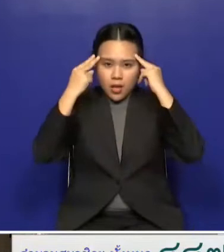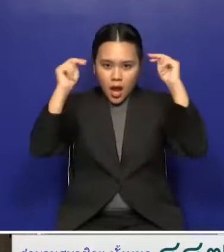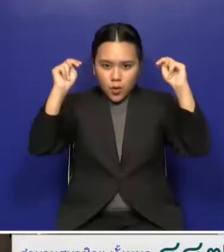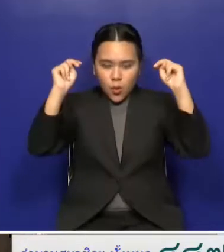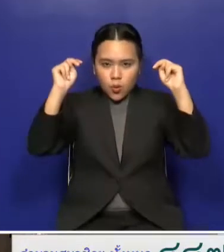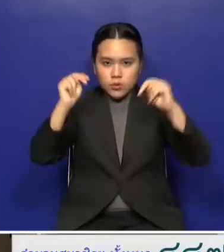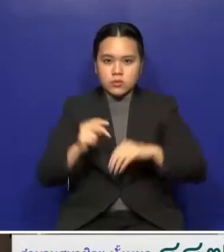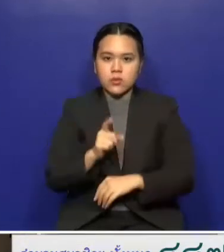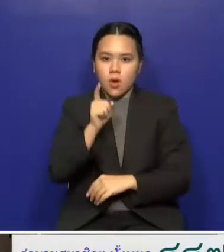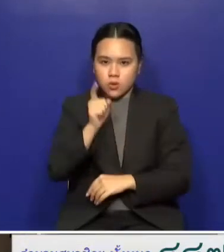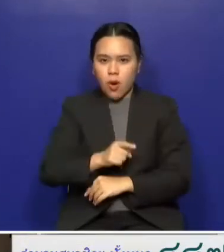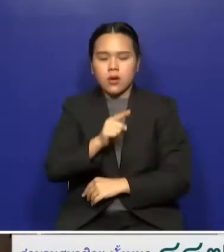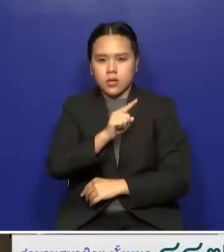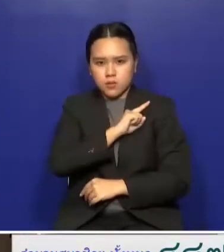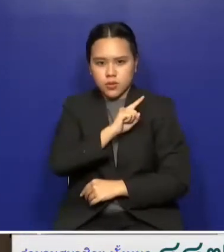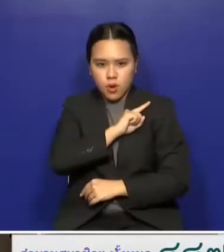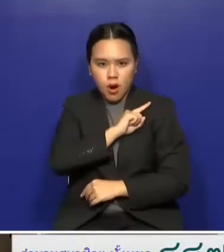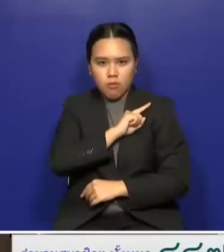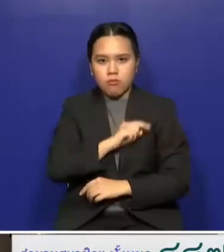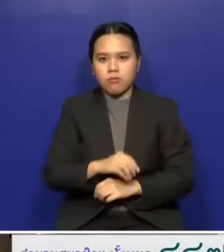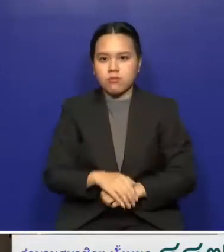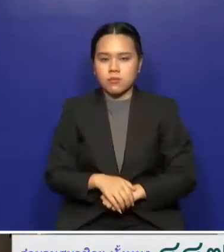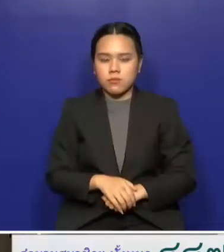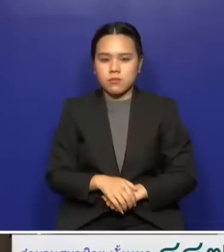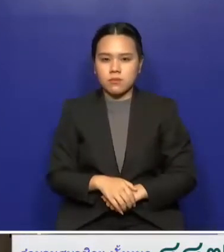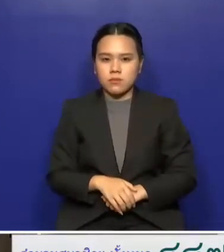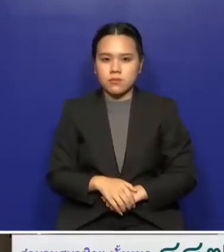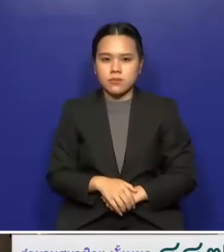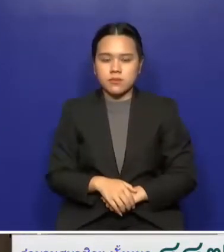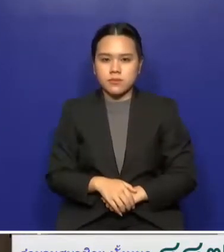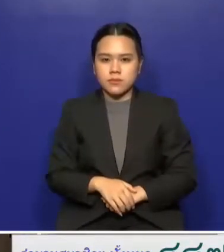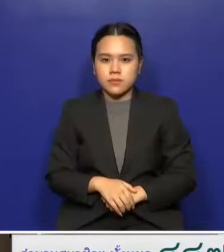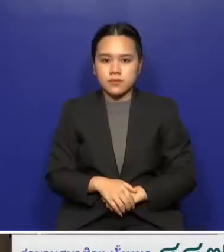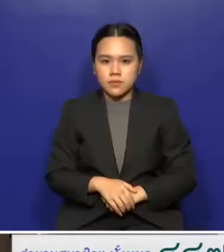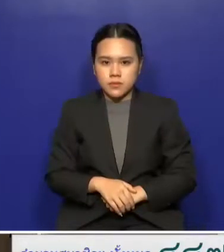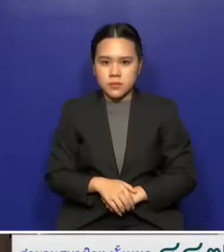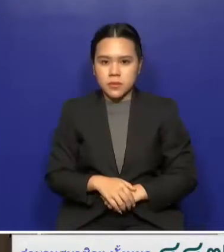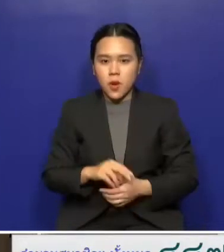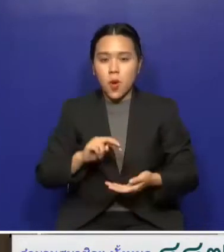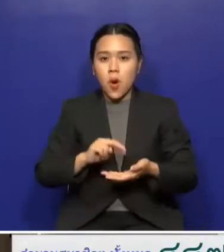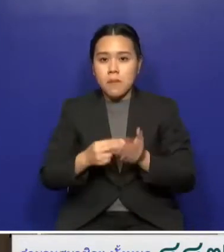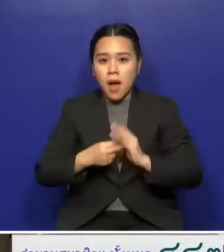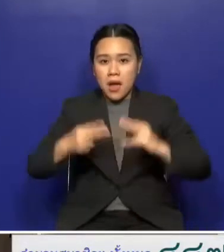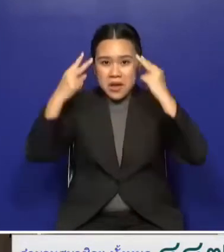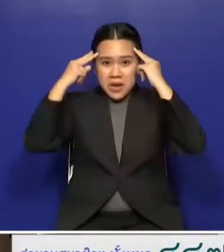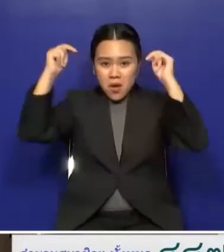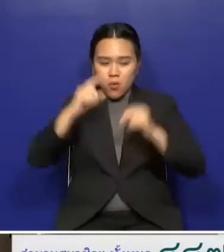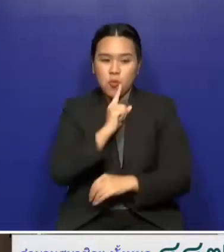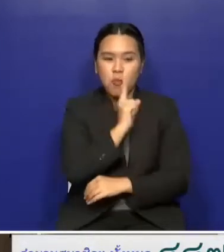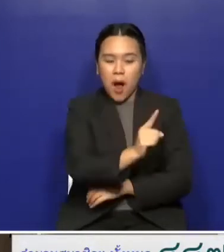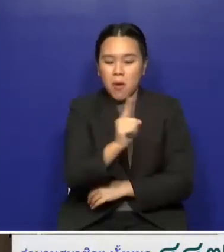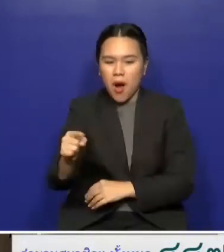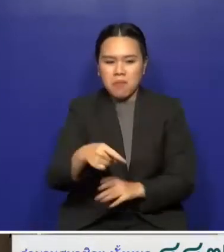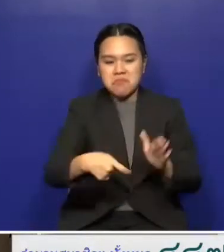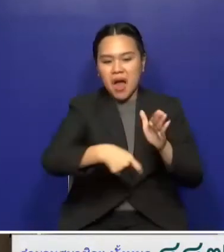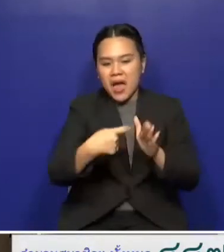สธความรับผิดชอบไม่ได้ครับท่านต้องไม่เอาตัวรอดด้วยการโทษคนอื่นว่าเป็นสาเห